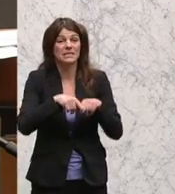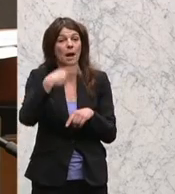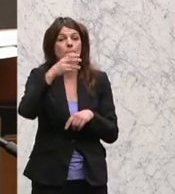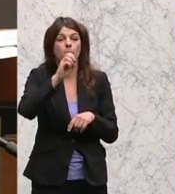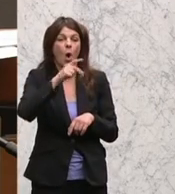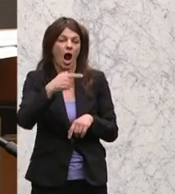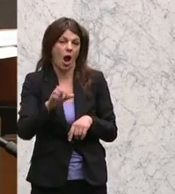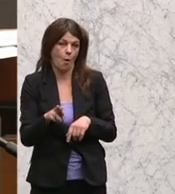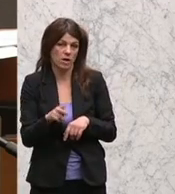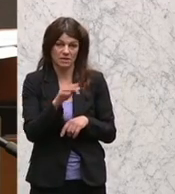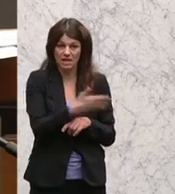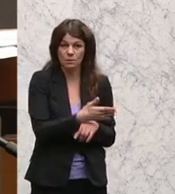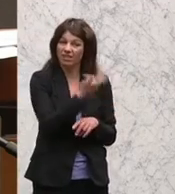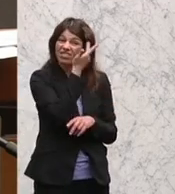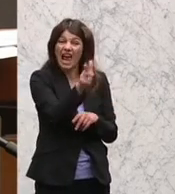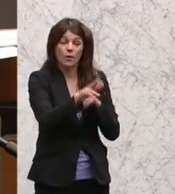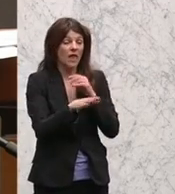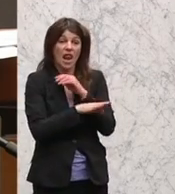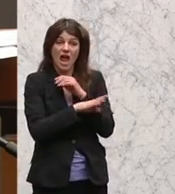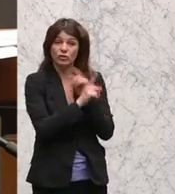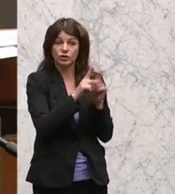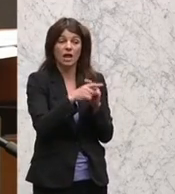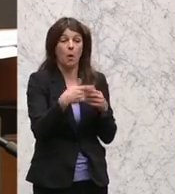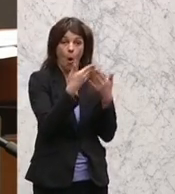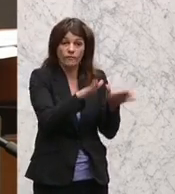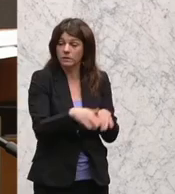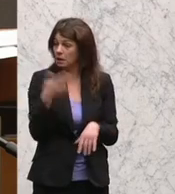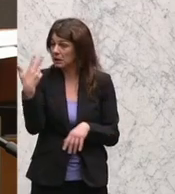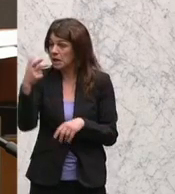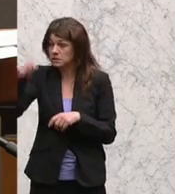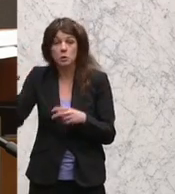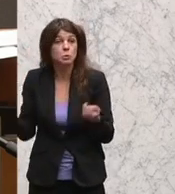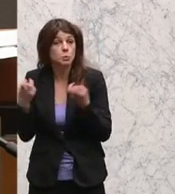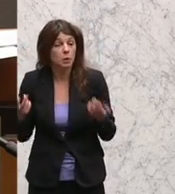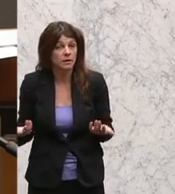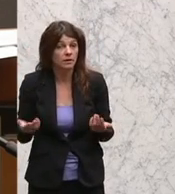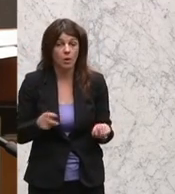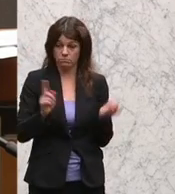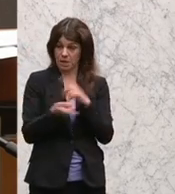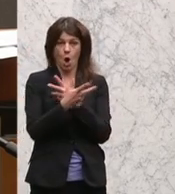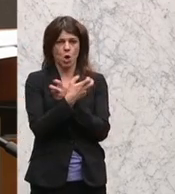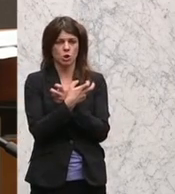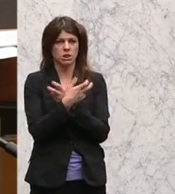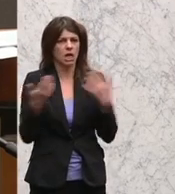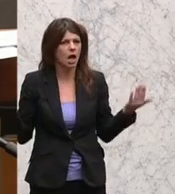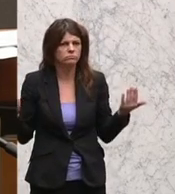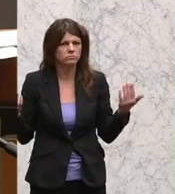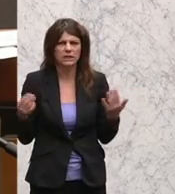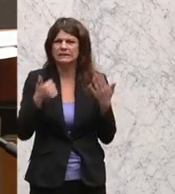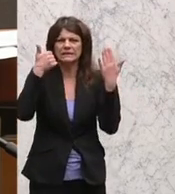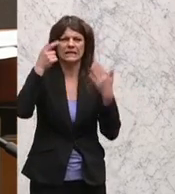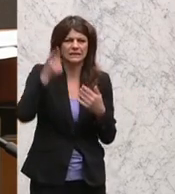Bongau 300 Lehrstellen offen und nur 30 Suchende und in ganz Österreich auf der anderen Seite an